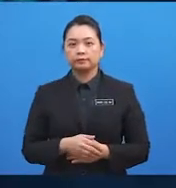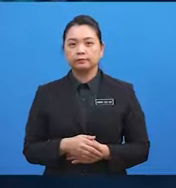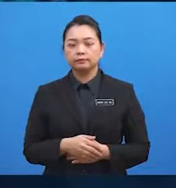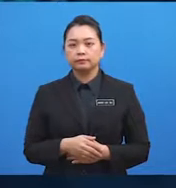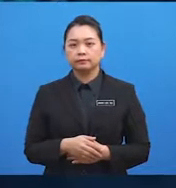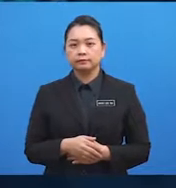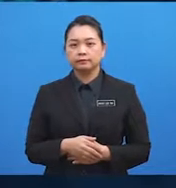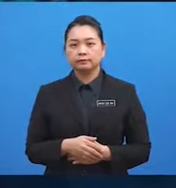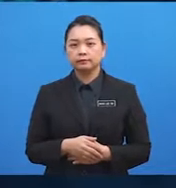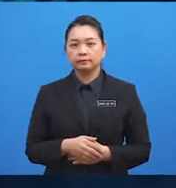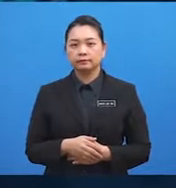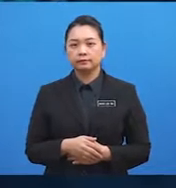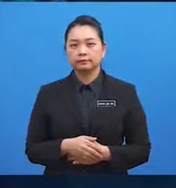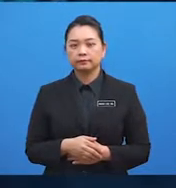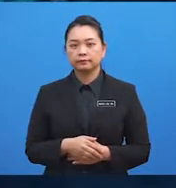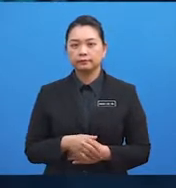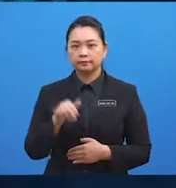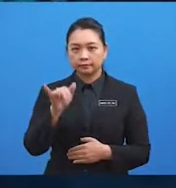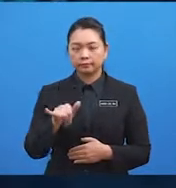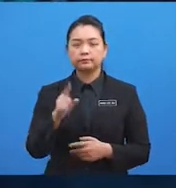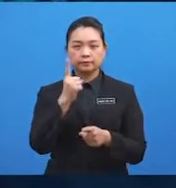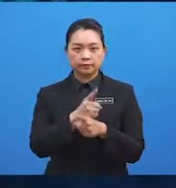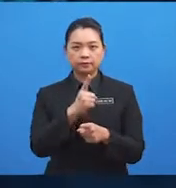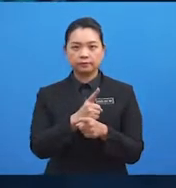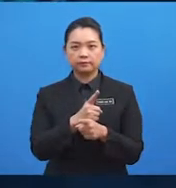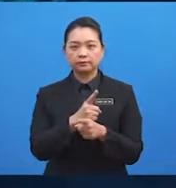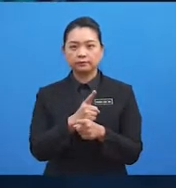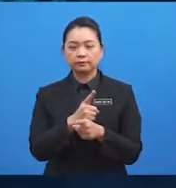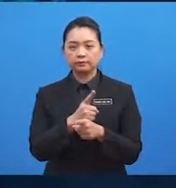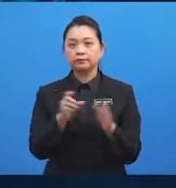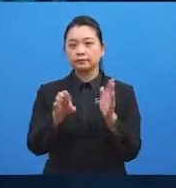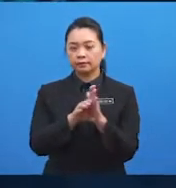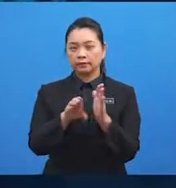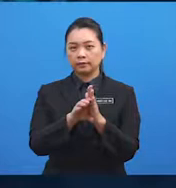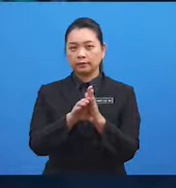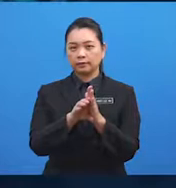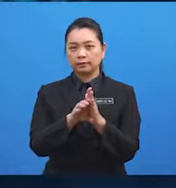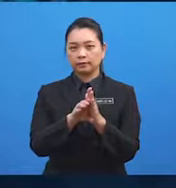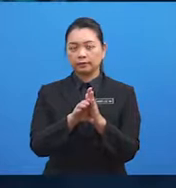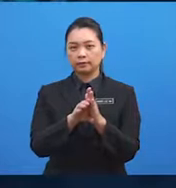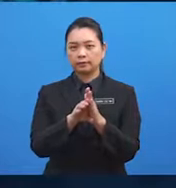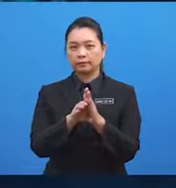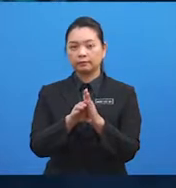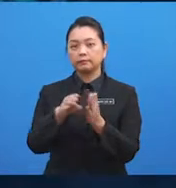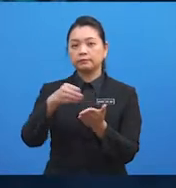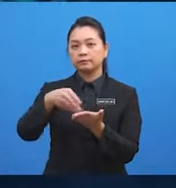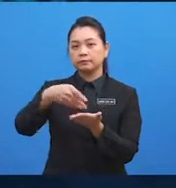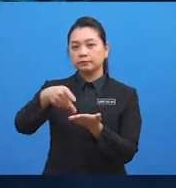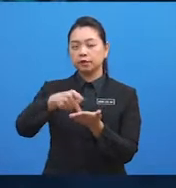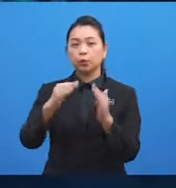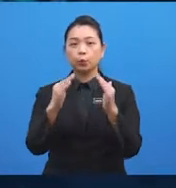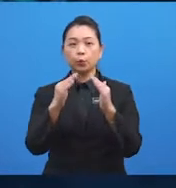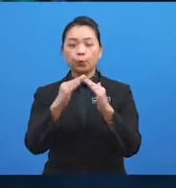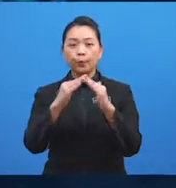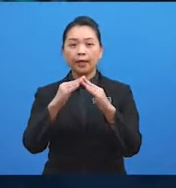sewa beli? Ya, betul. Contohnya, pembiayaan rumah